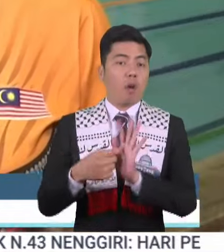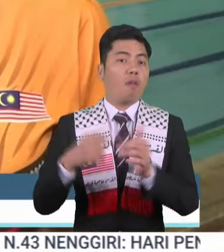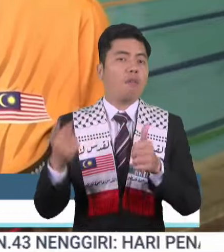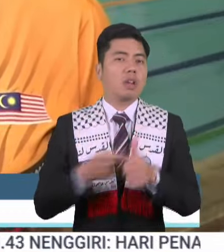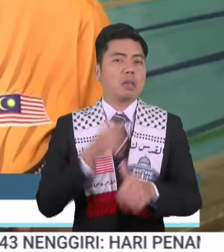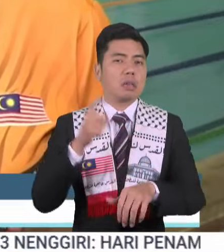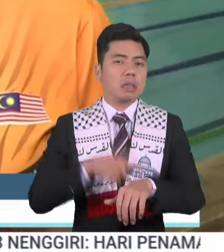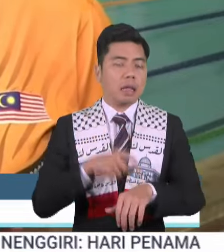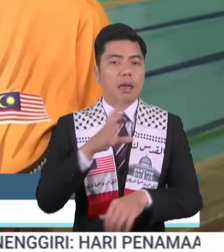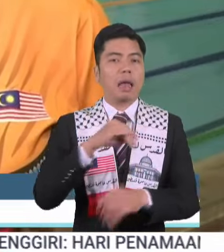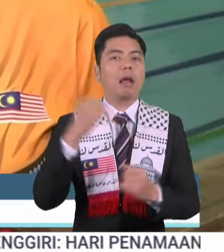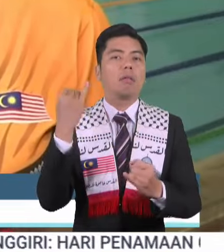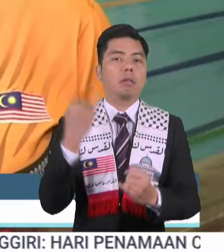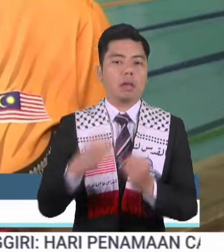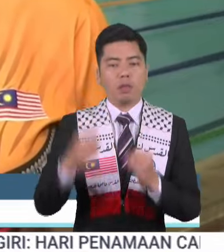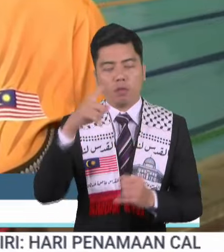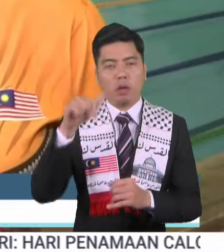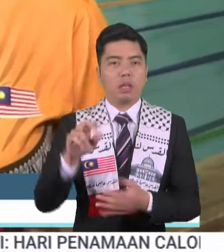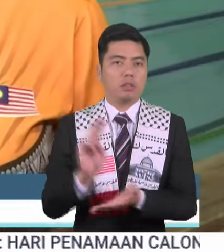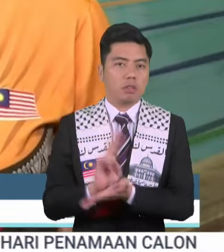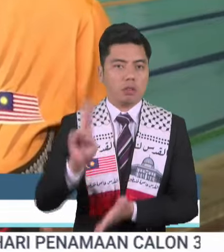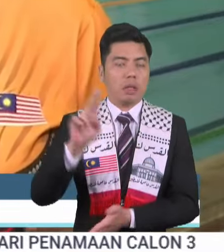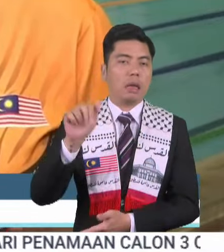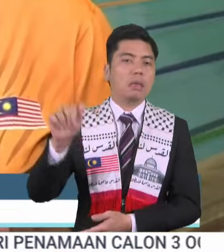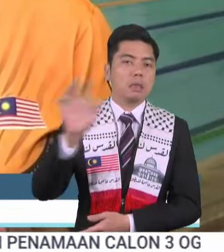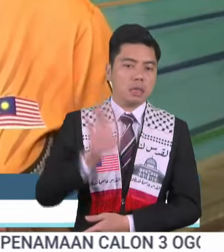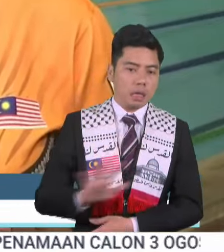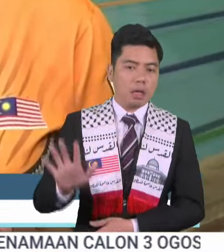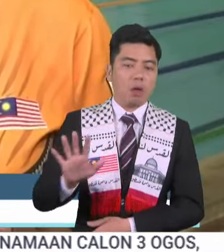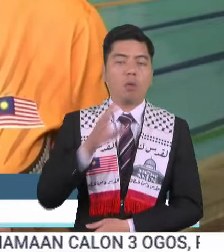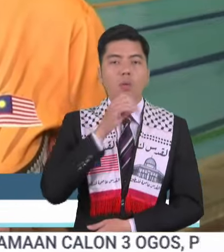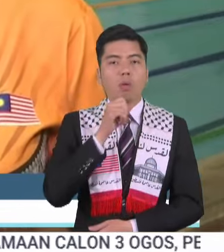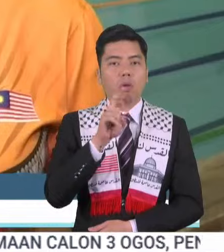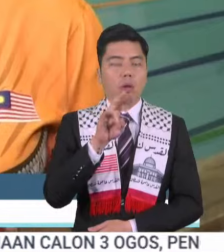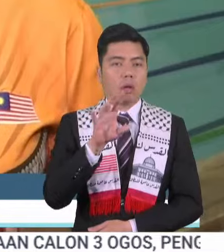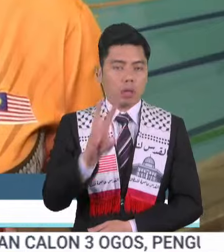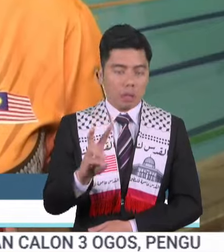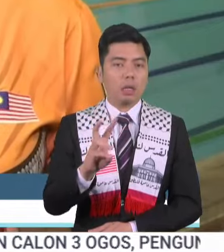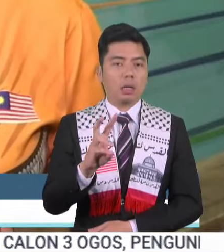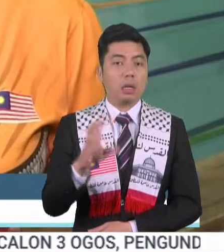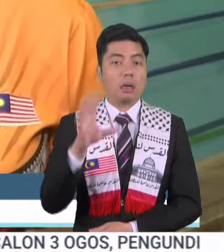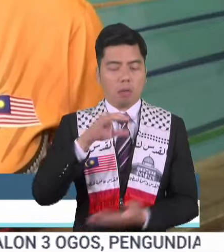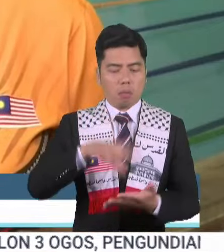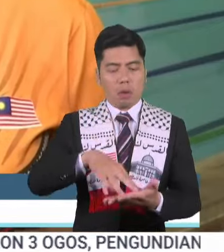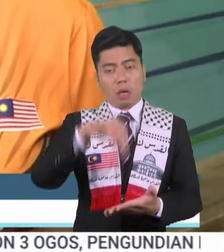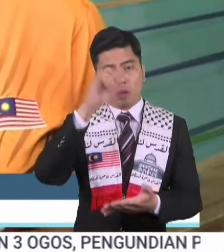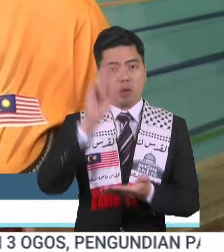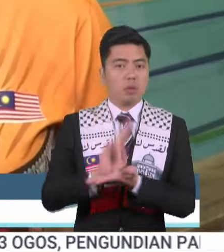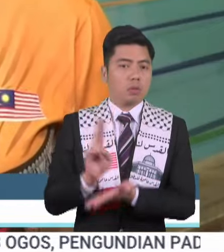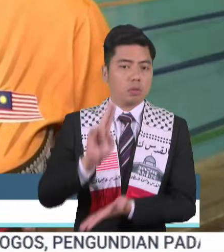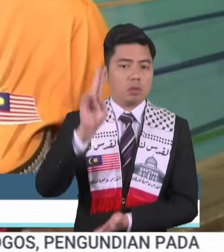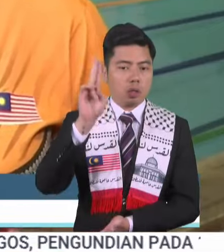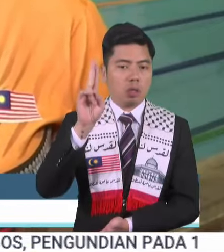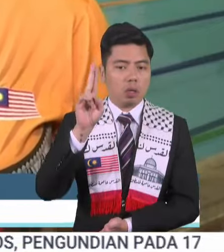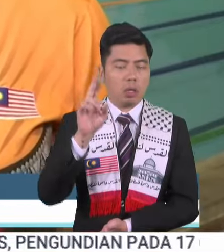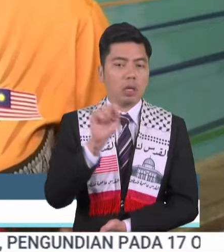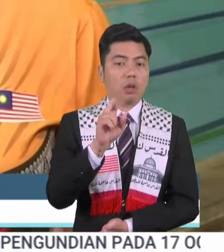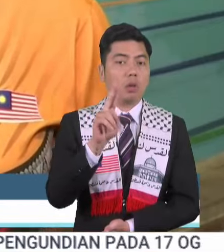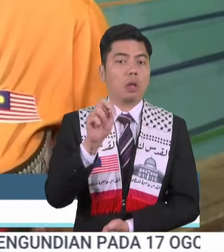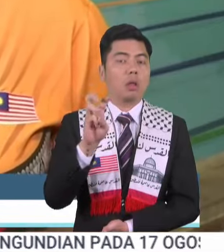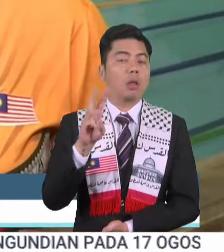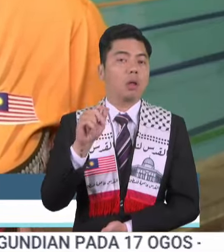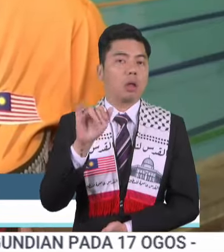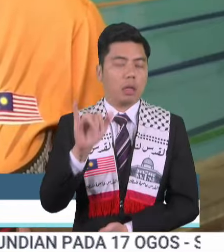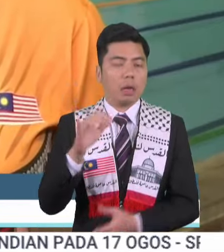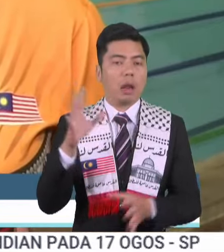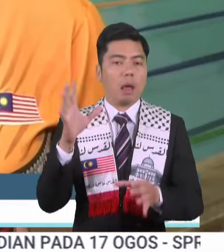dan juga terakhir di pentas sukan Universiti ASEAN. Atlet berusia 26 tahun itu yang juga pelajar University College Sunway